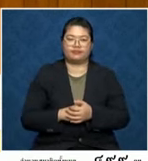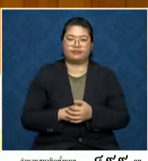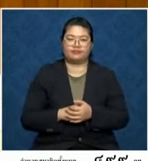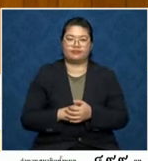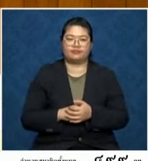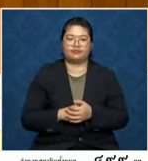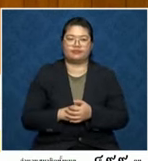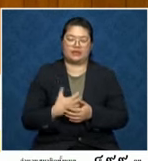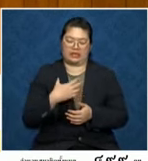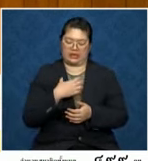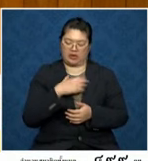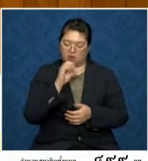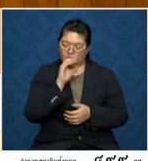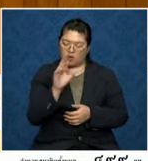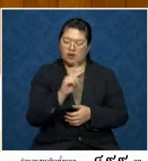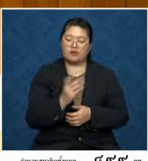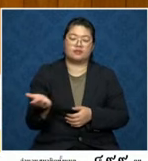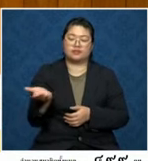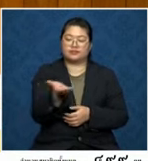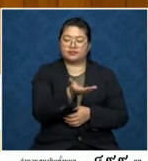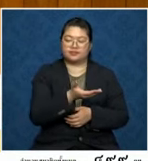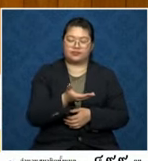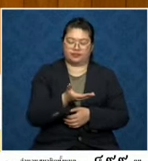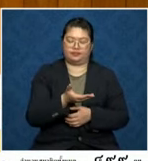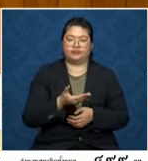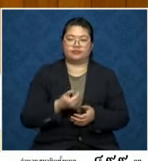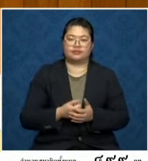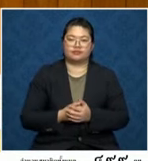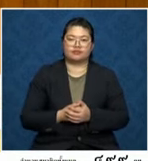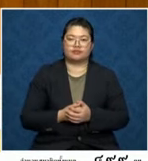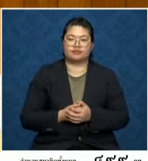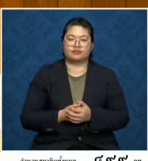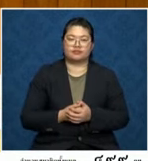ก็อยากจะกลับเรียนเพื่อนสมาชิกว่า